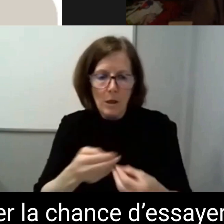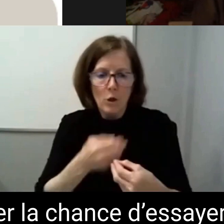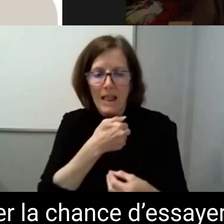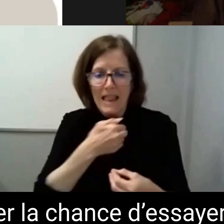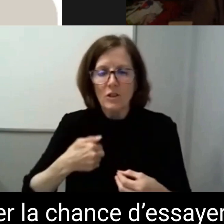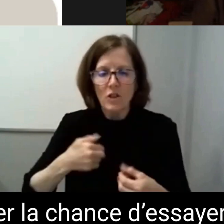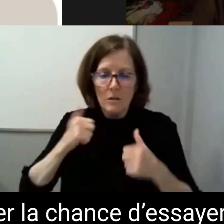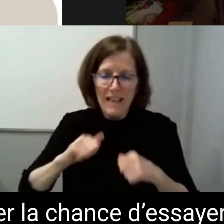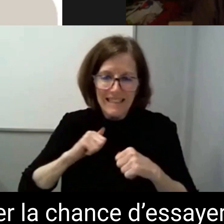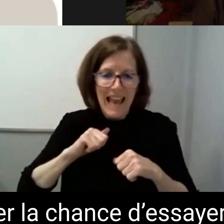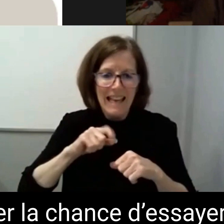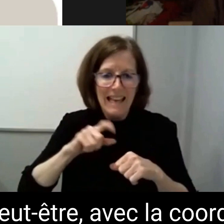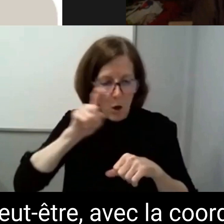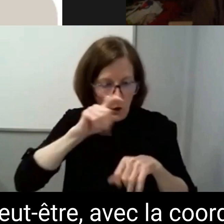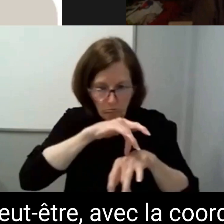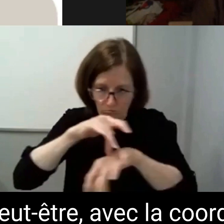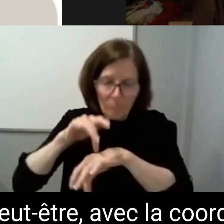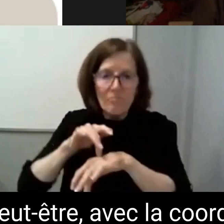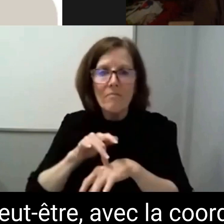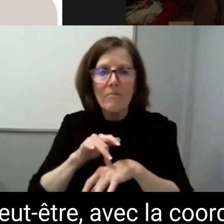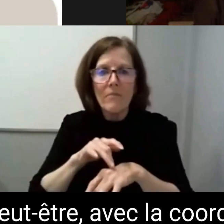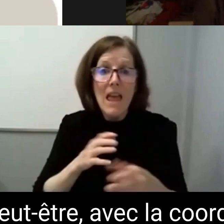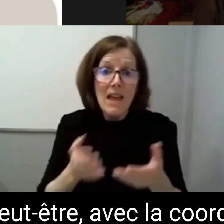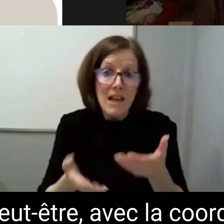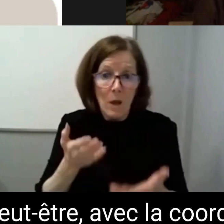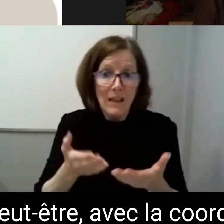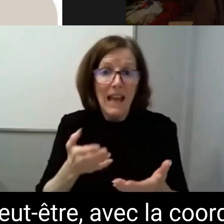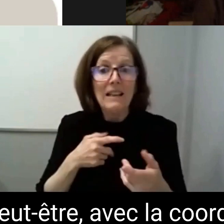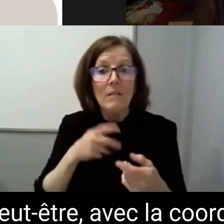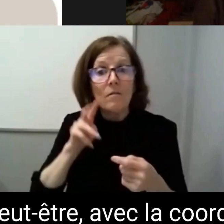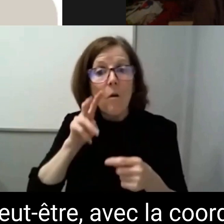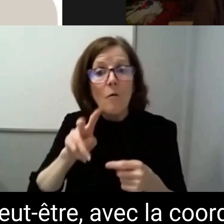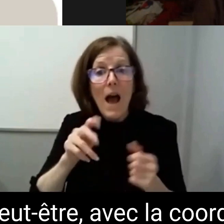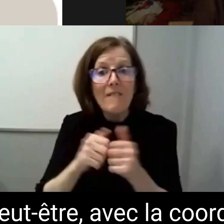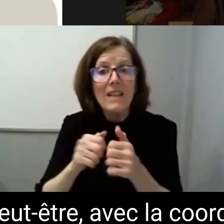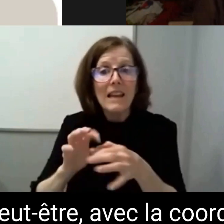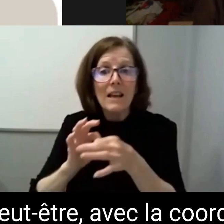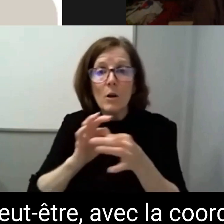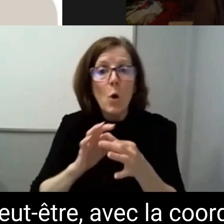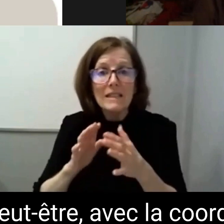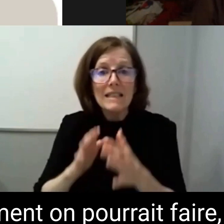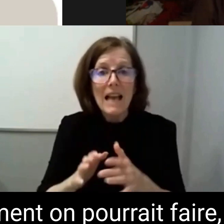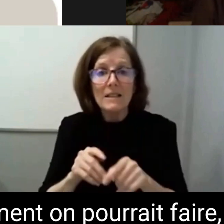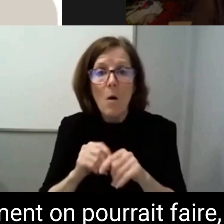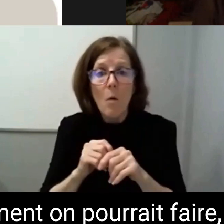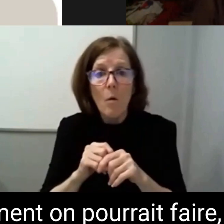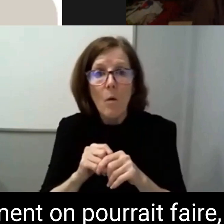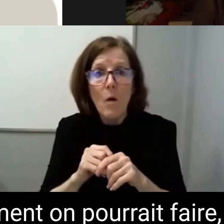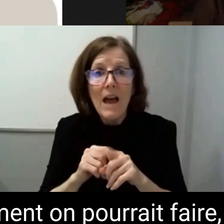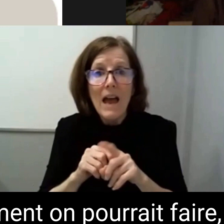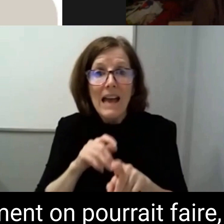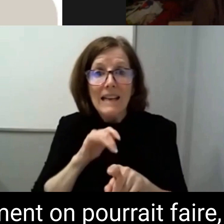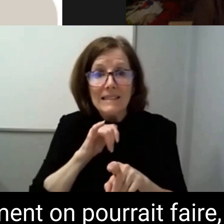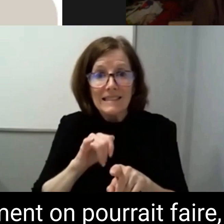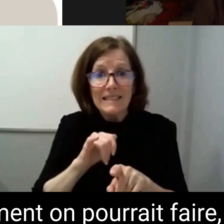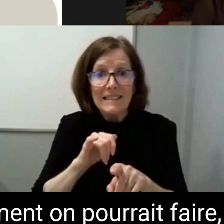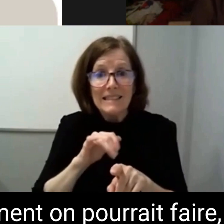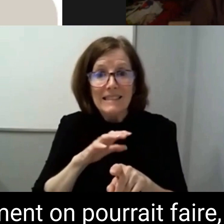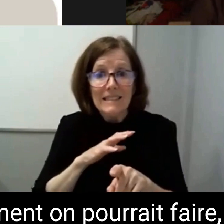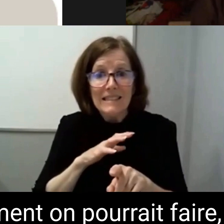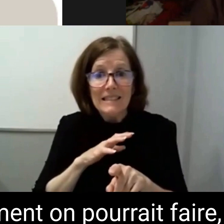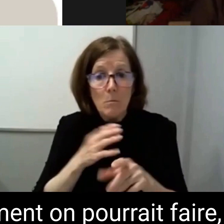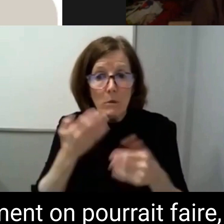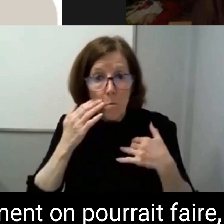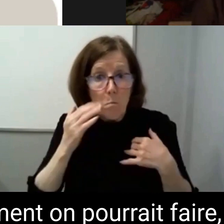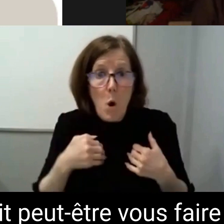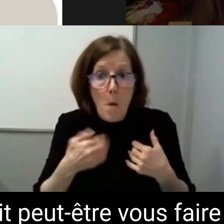là, certainement. Puis, on pourrait voir peut-être avec la coordination si je ne suis pas certain comment on pourrait faire, mais